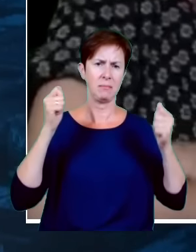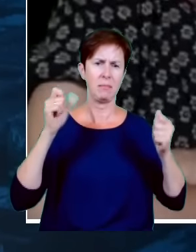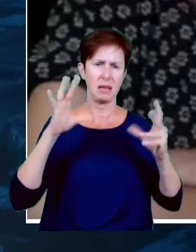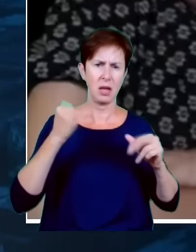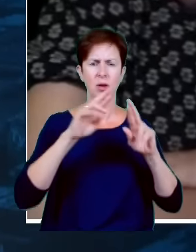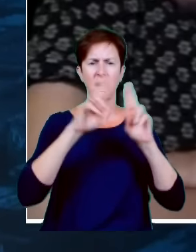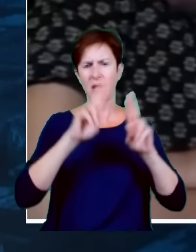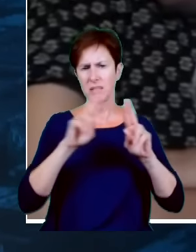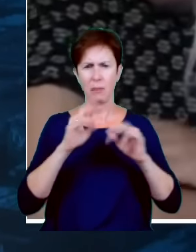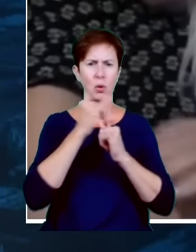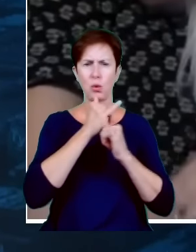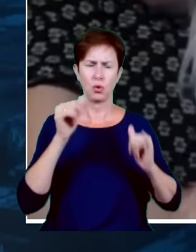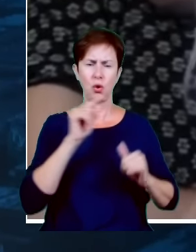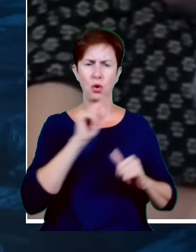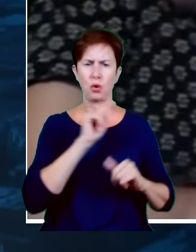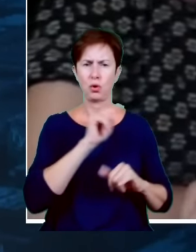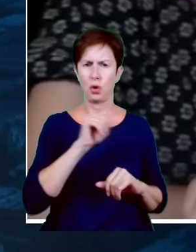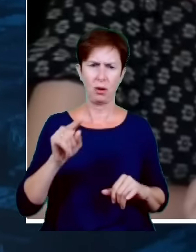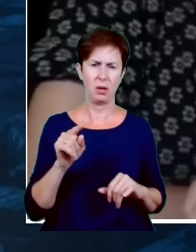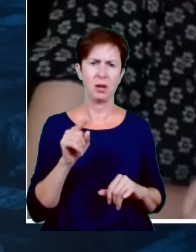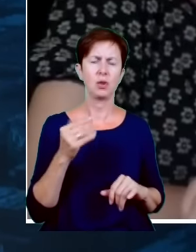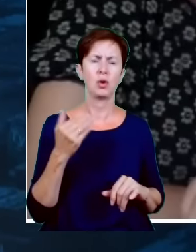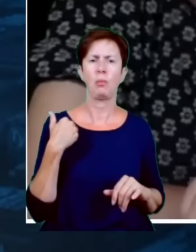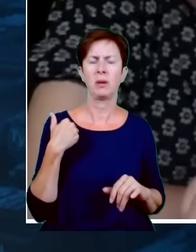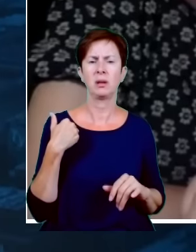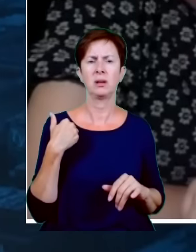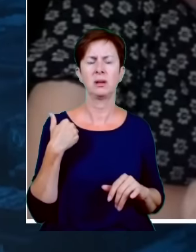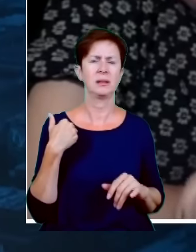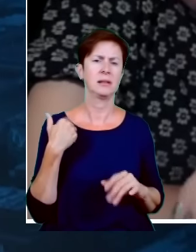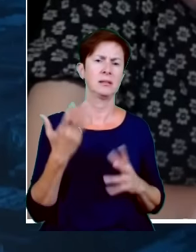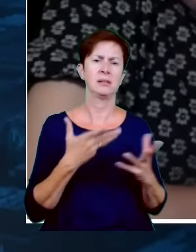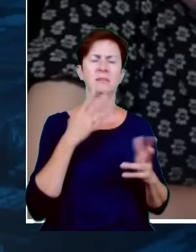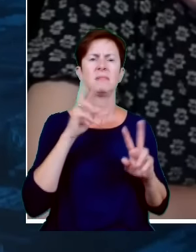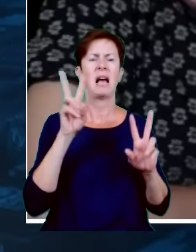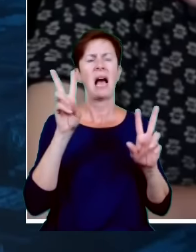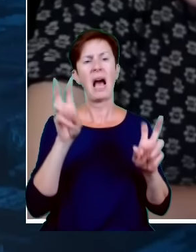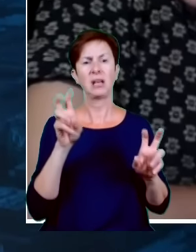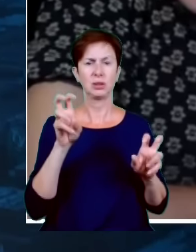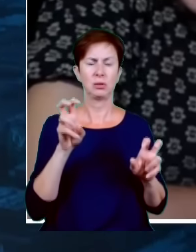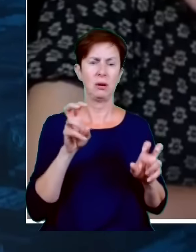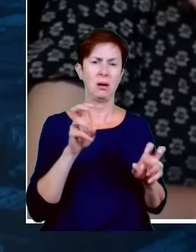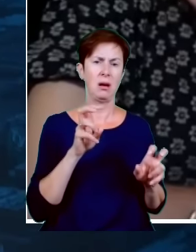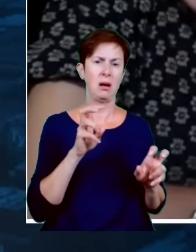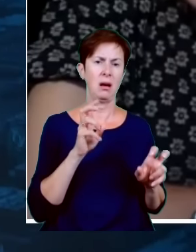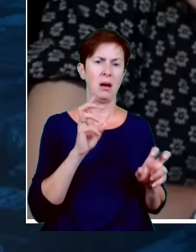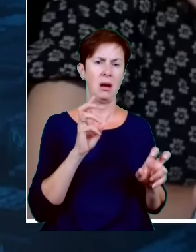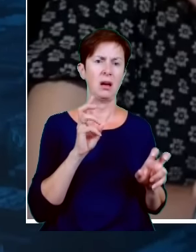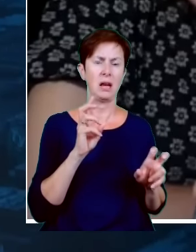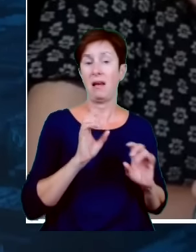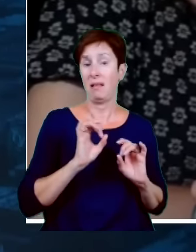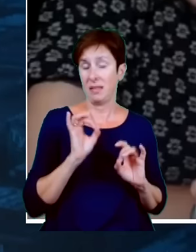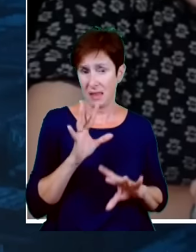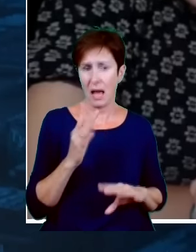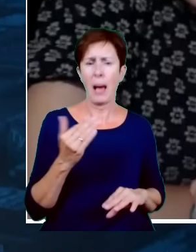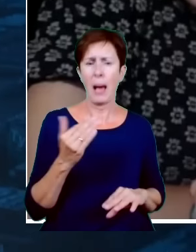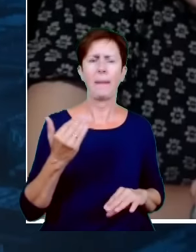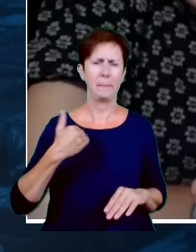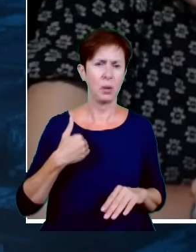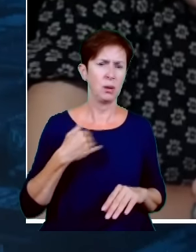różnymi rzeczami bardziej to były takie rysunki i może takie hasłowe wypowiedzi oczywiście były